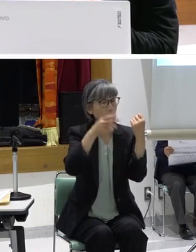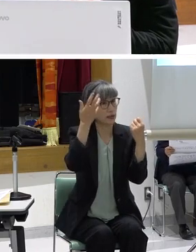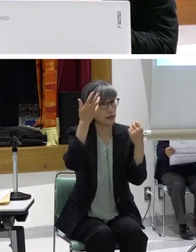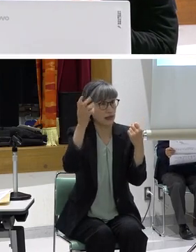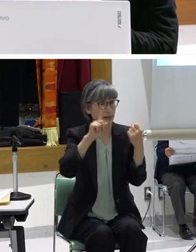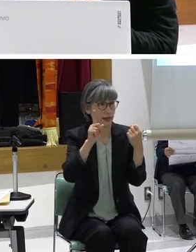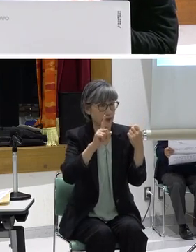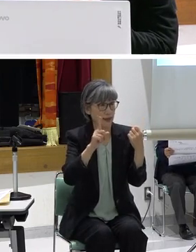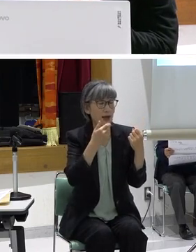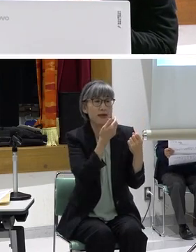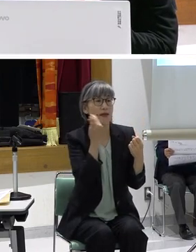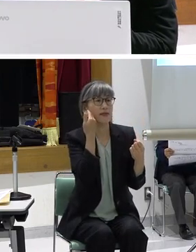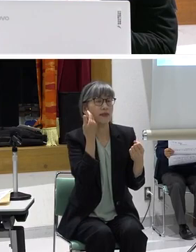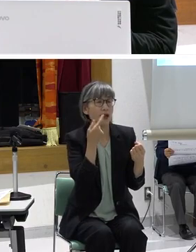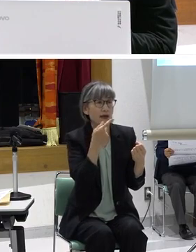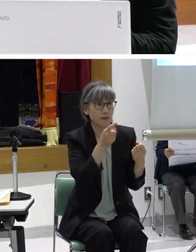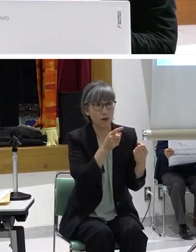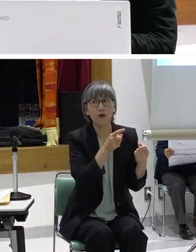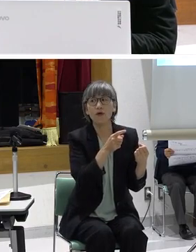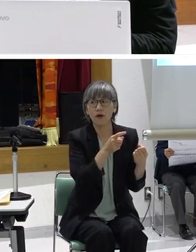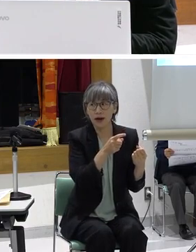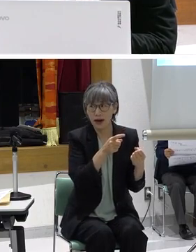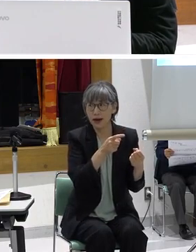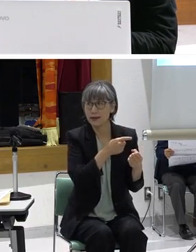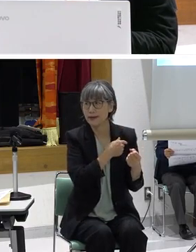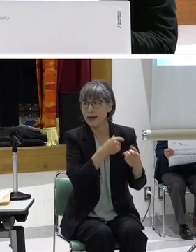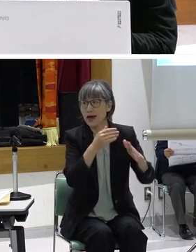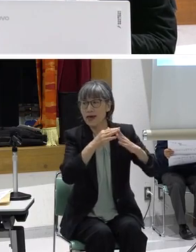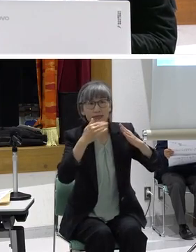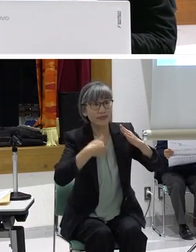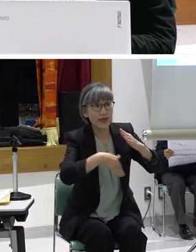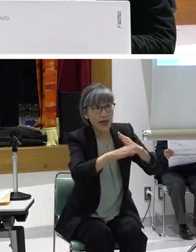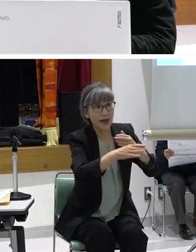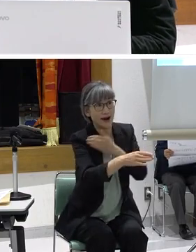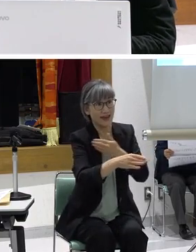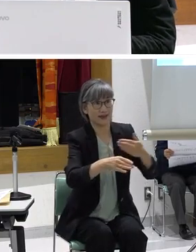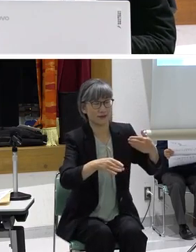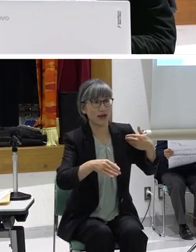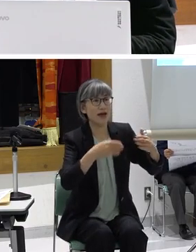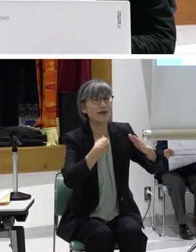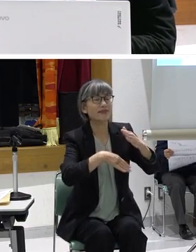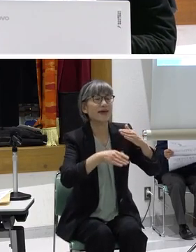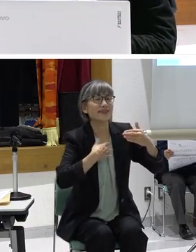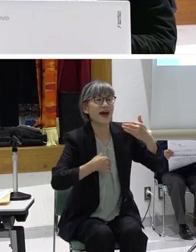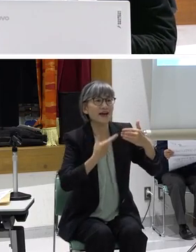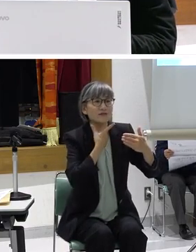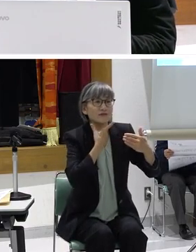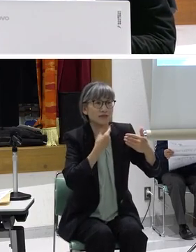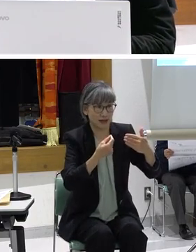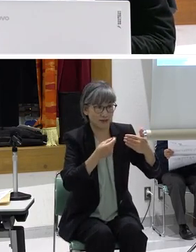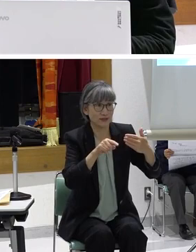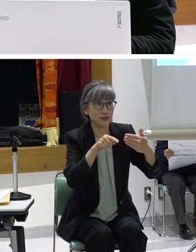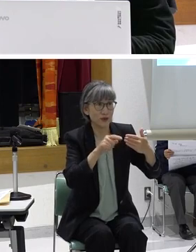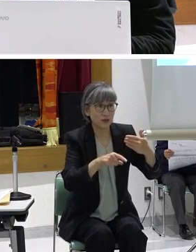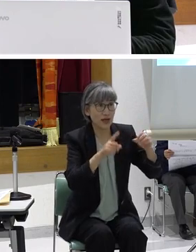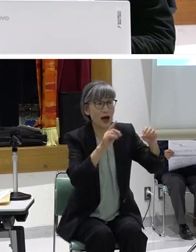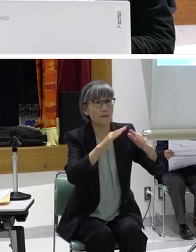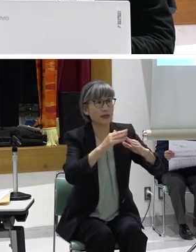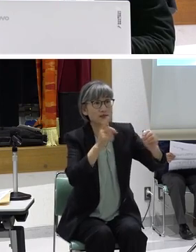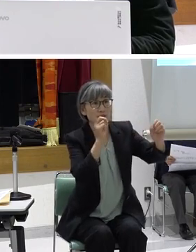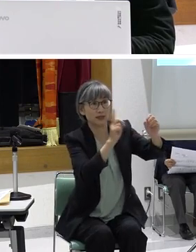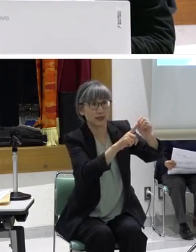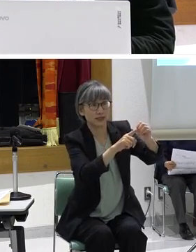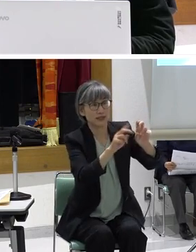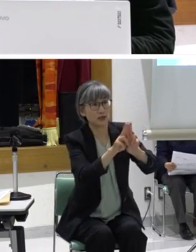る。誰もが出かけることが できる、出かけたくなる街を目指して、ユニバーサルデザインの考え